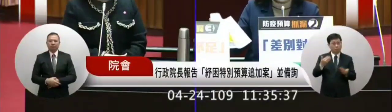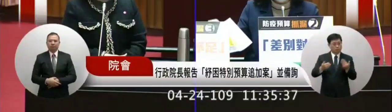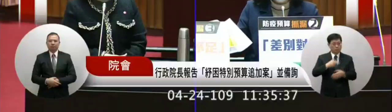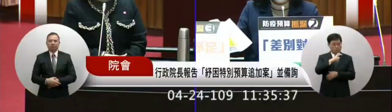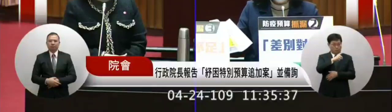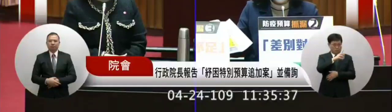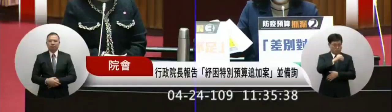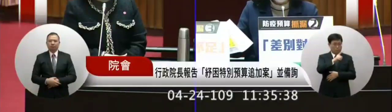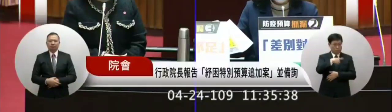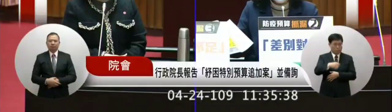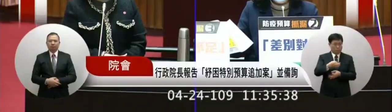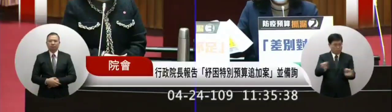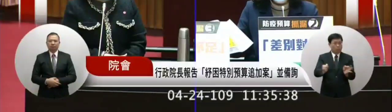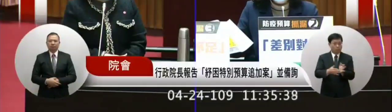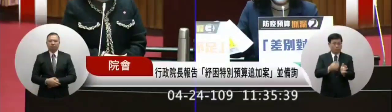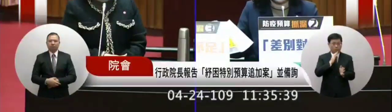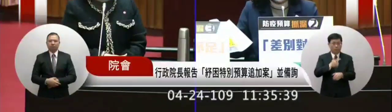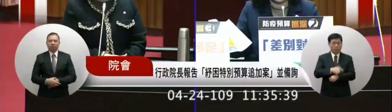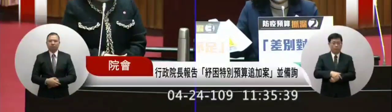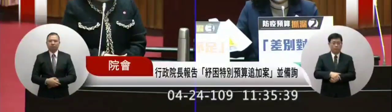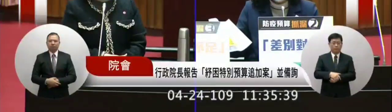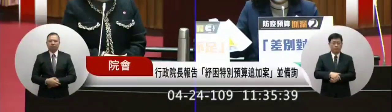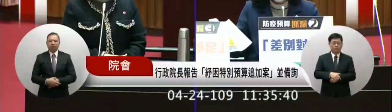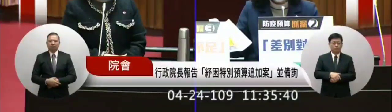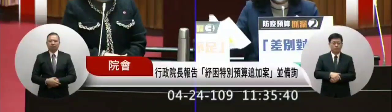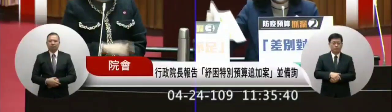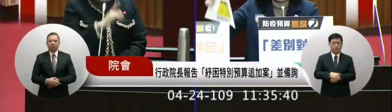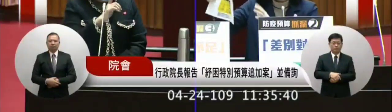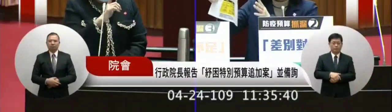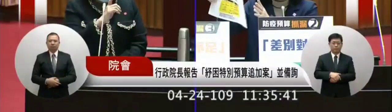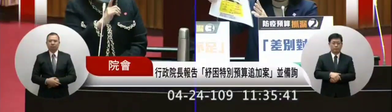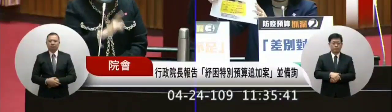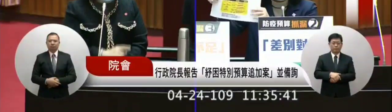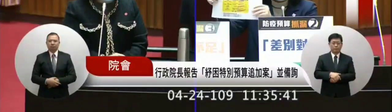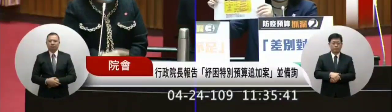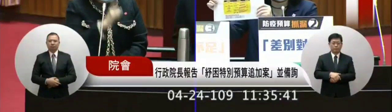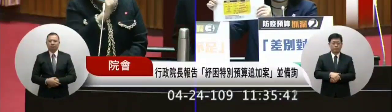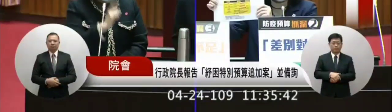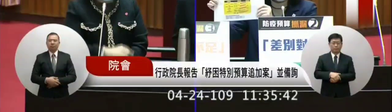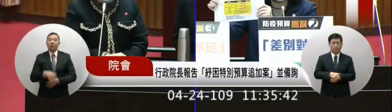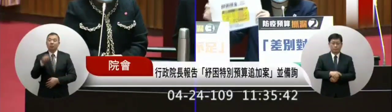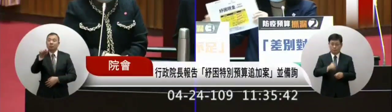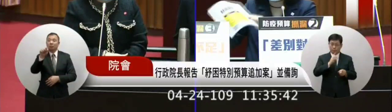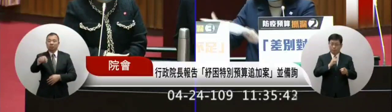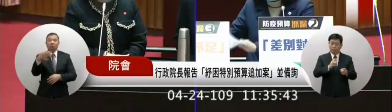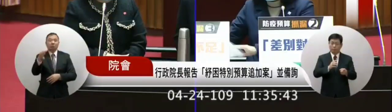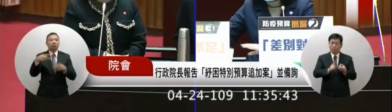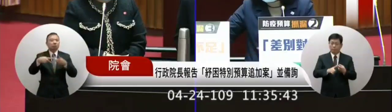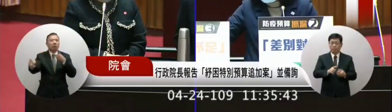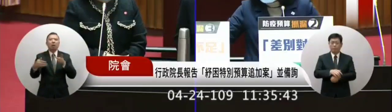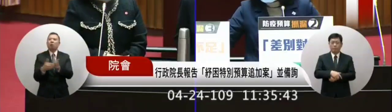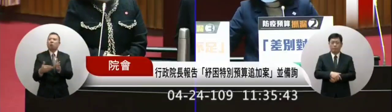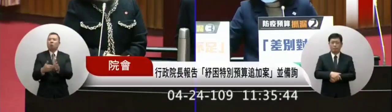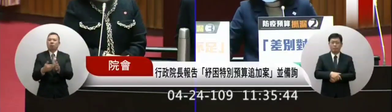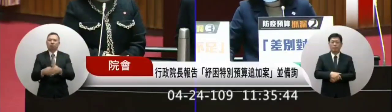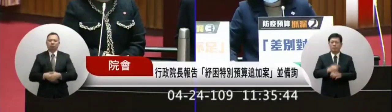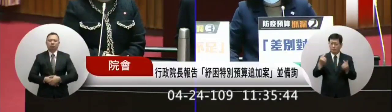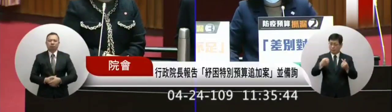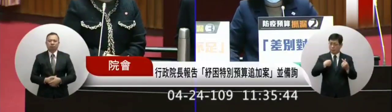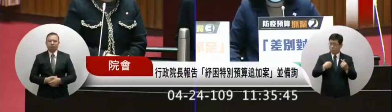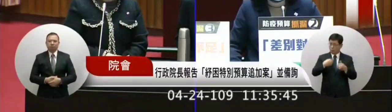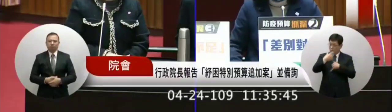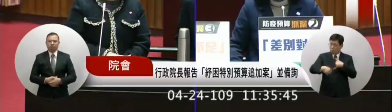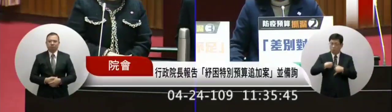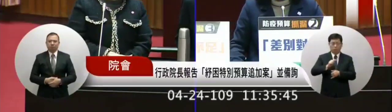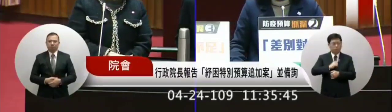有71万人已经准备入账，对不对？这是部长您 那个已经入账了， 是， 已经入账。 所以对我